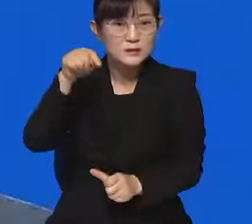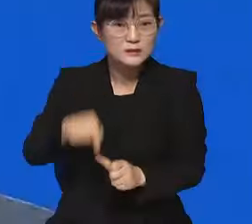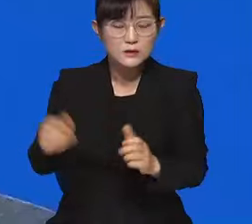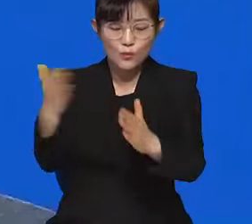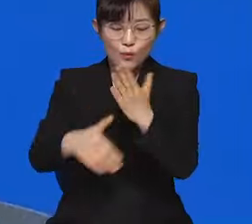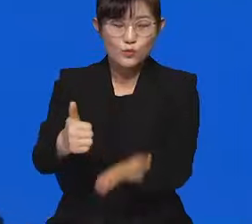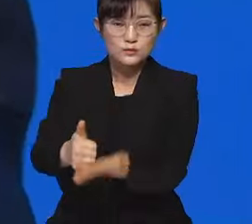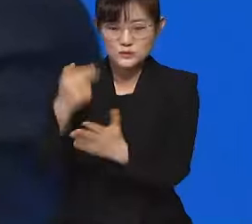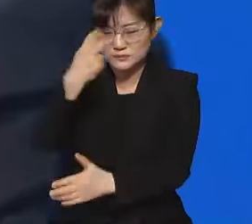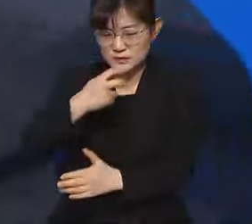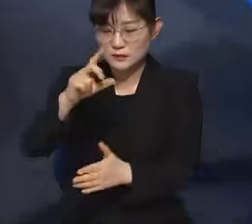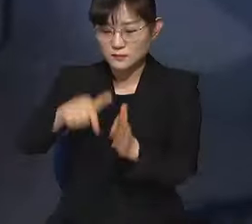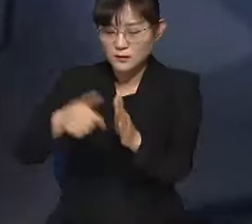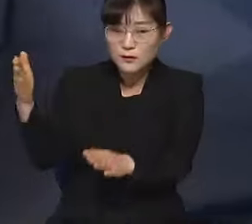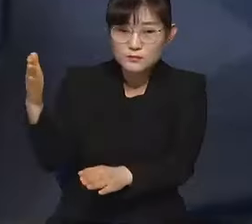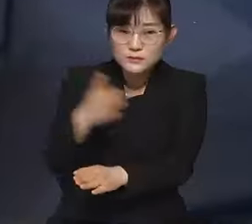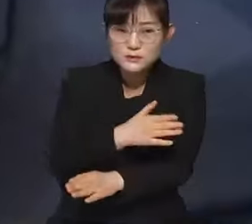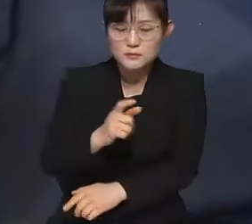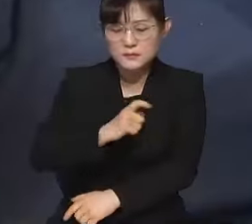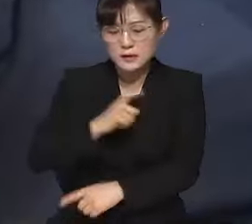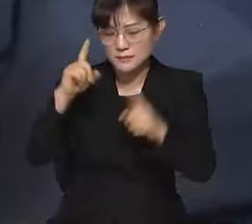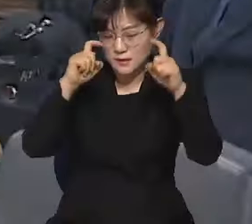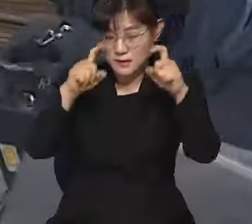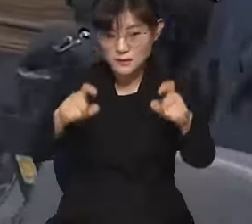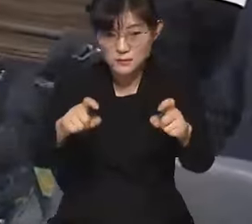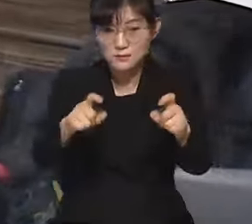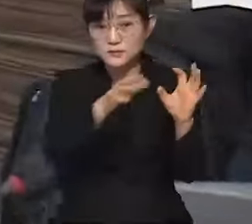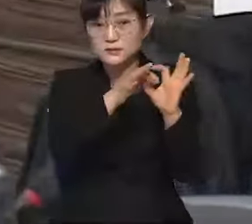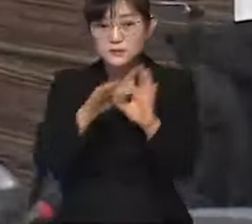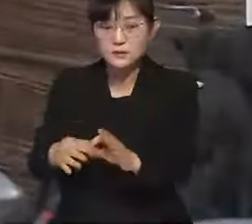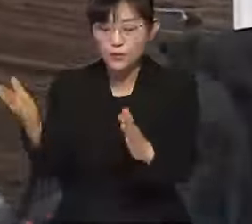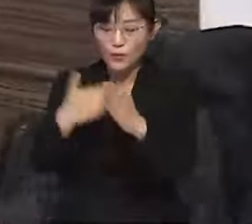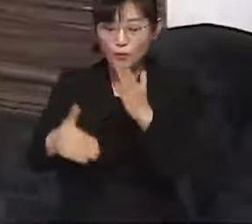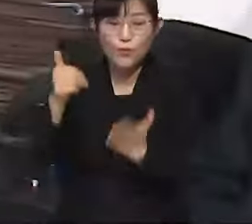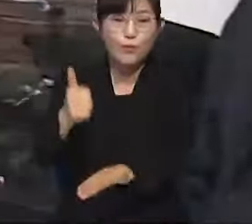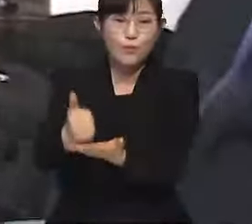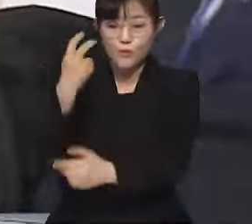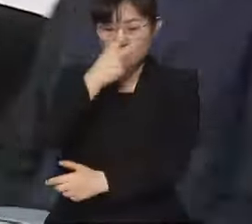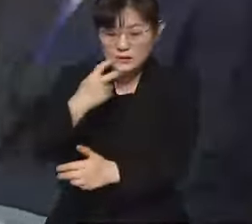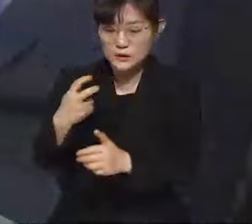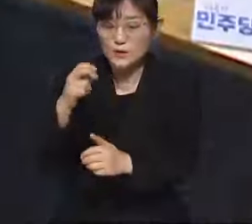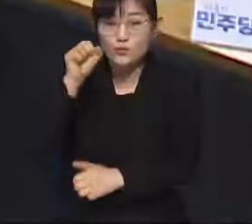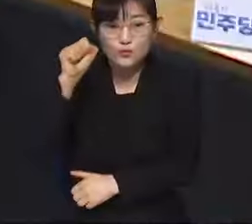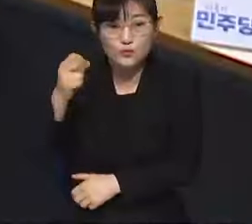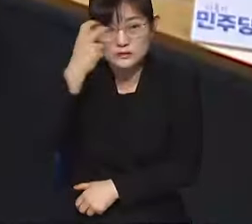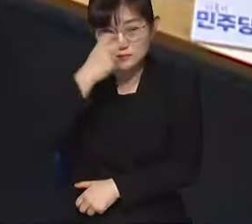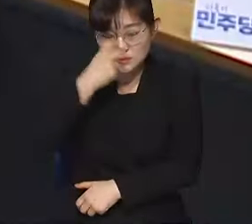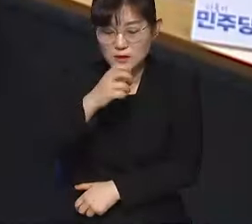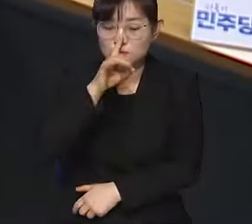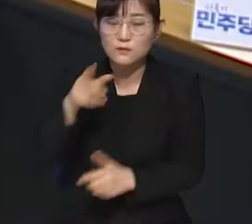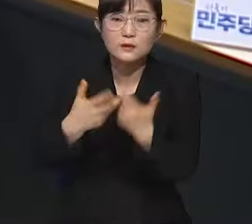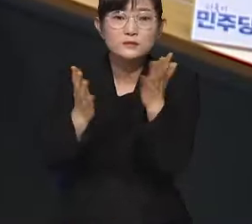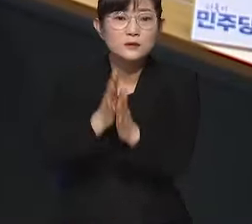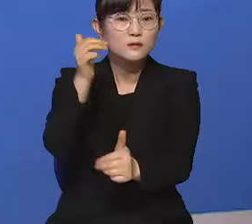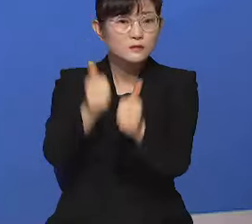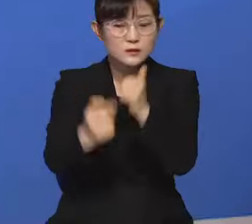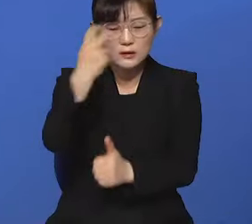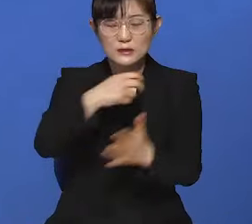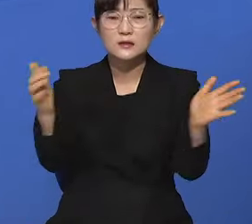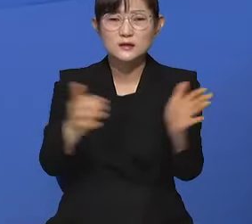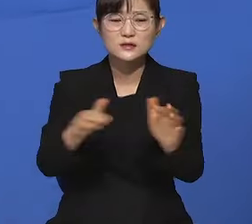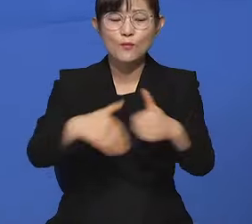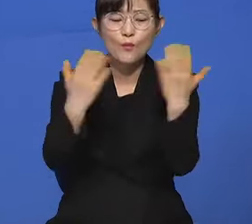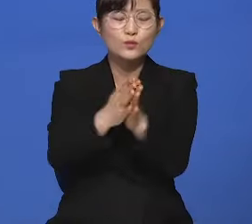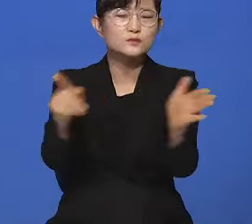심사 진행 과정에서부터 꾸준히 제기되어 오면서 공관위의 후보 심사와 중앙당의 경선 관리까지 모두